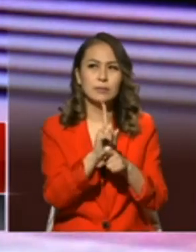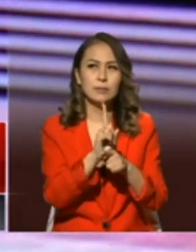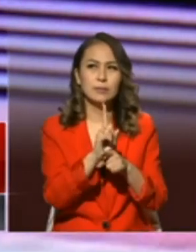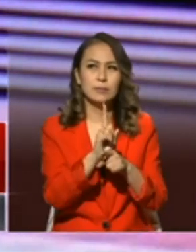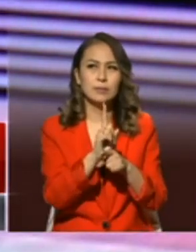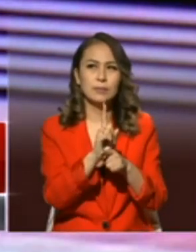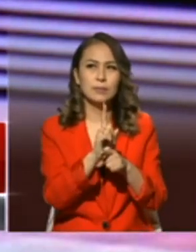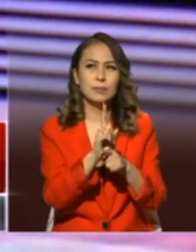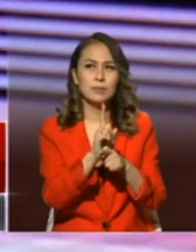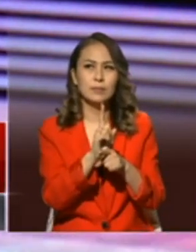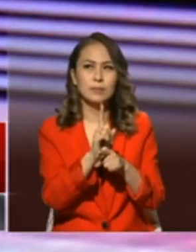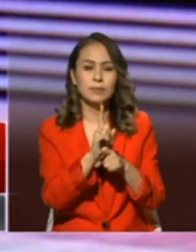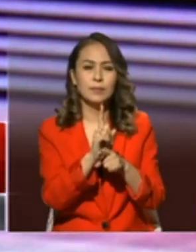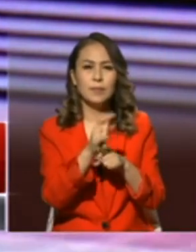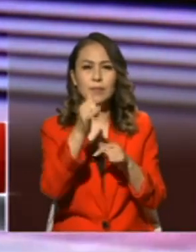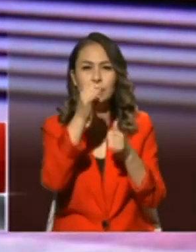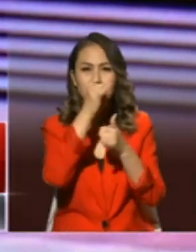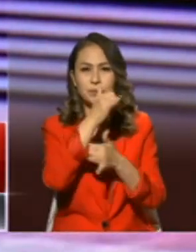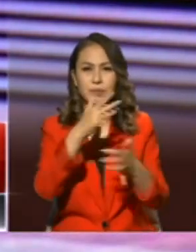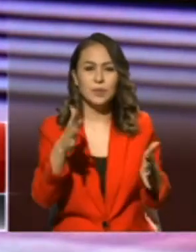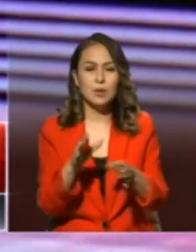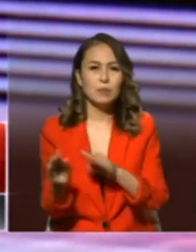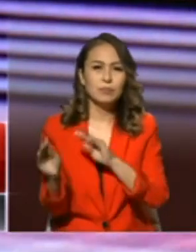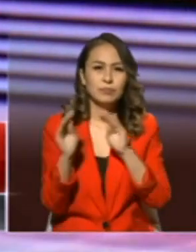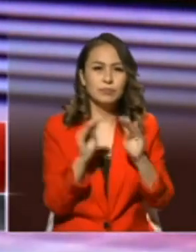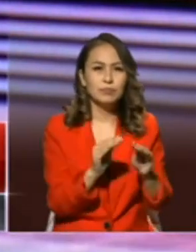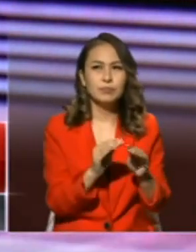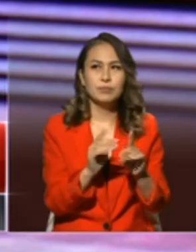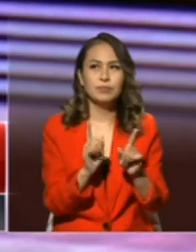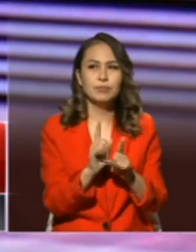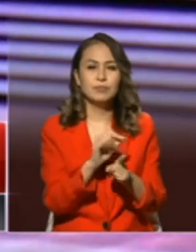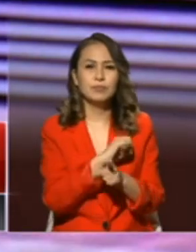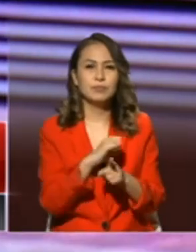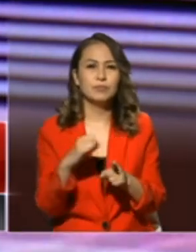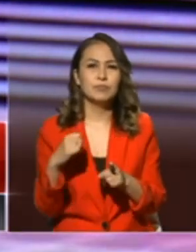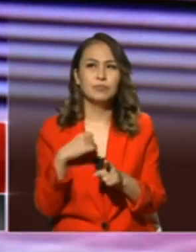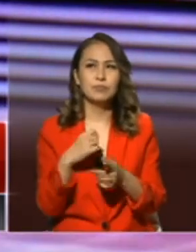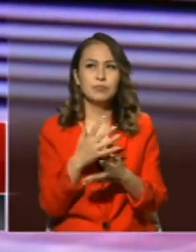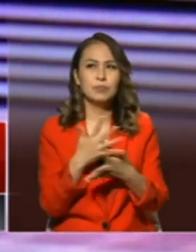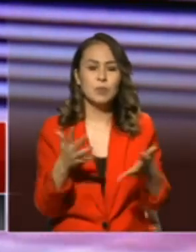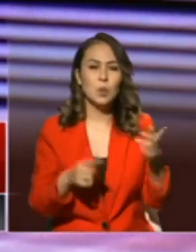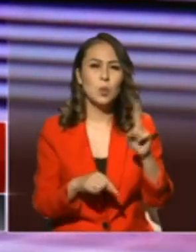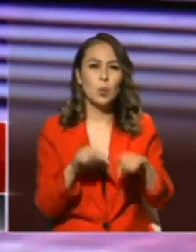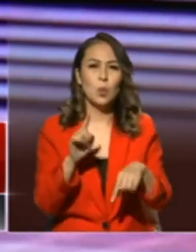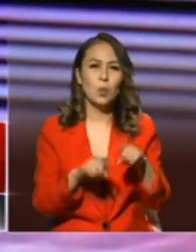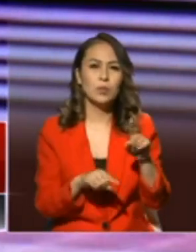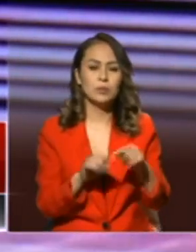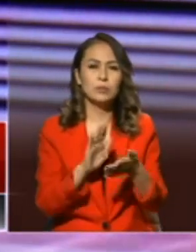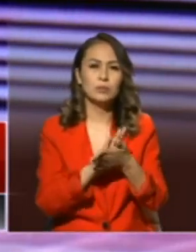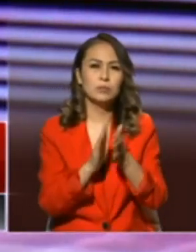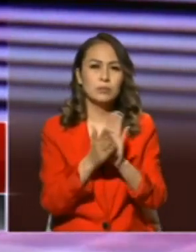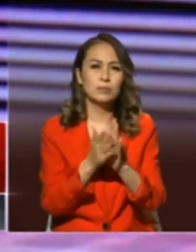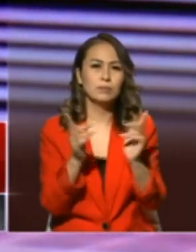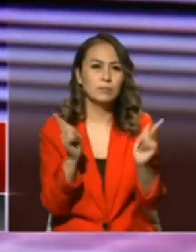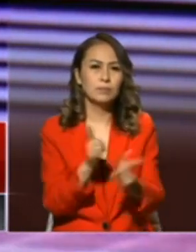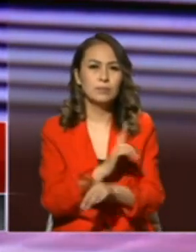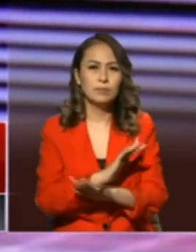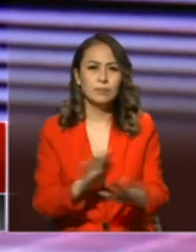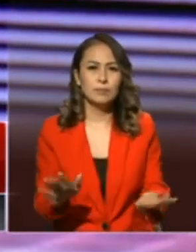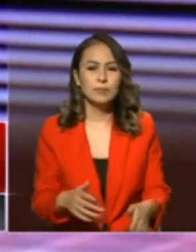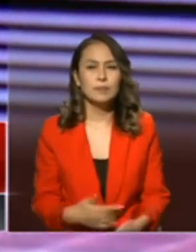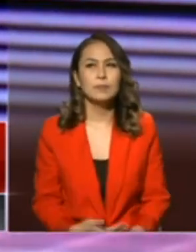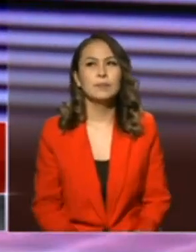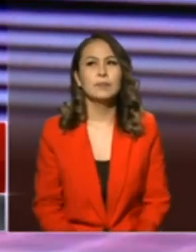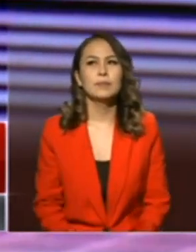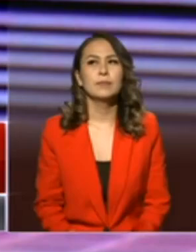мәйіттен орган аламады. Себебі біресе ең көп жерде, конечно, туысқандармен пока келісемін деген шығар. Қандай уәж айтады? Қандай